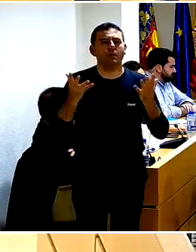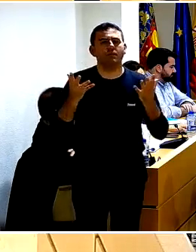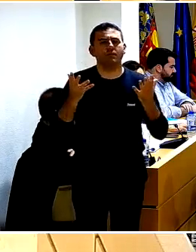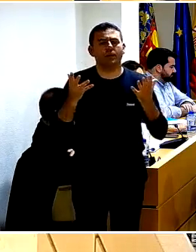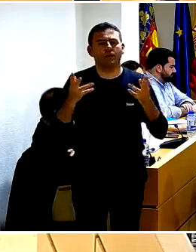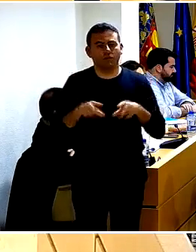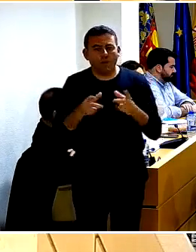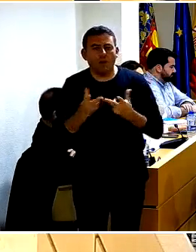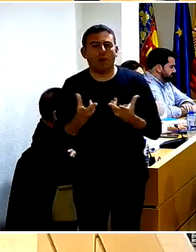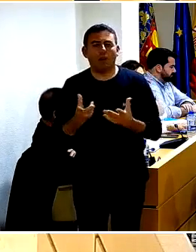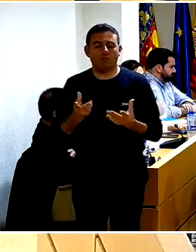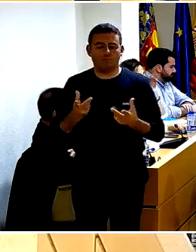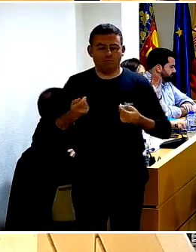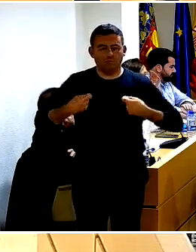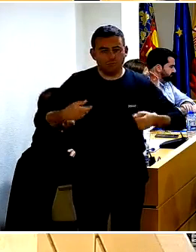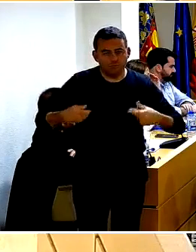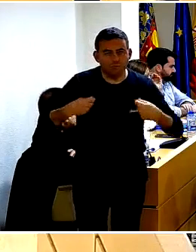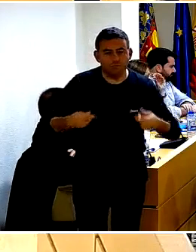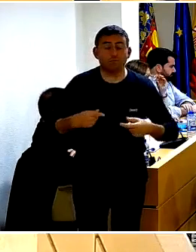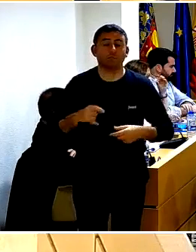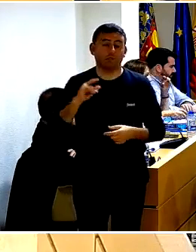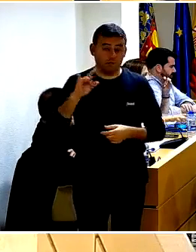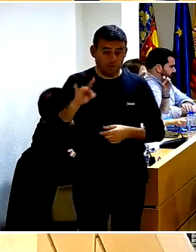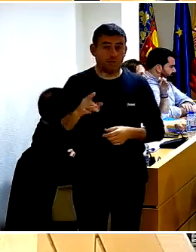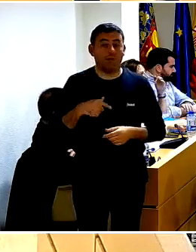havent executat només que el 50%.